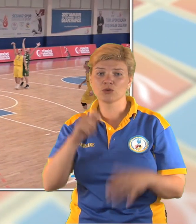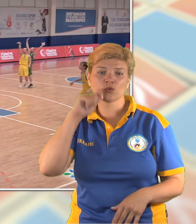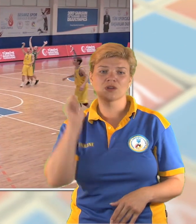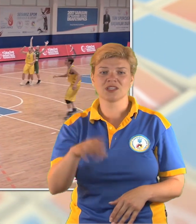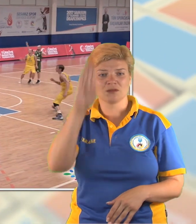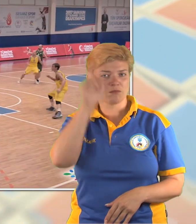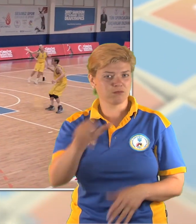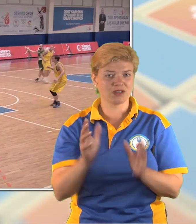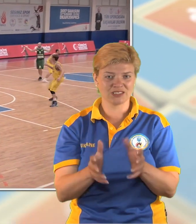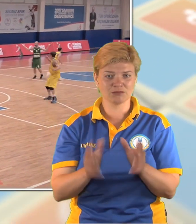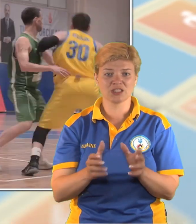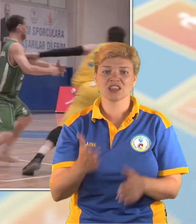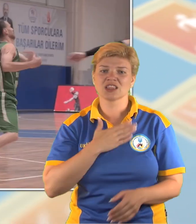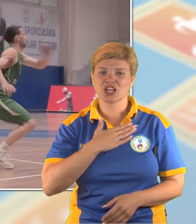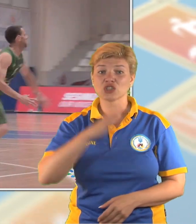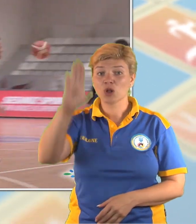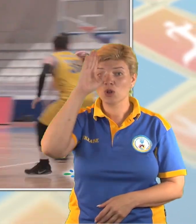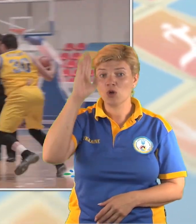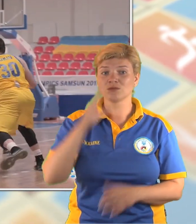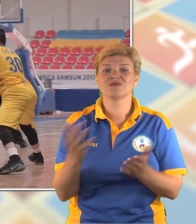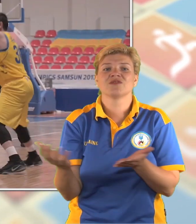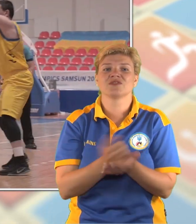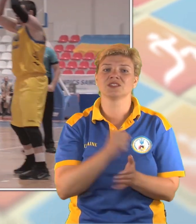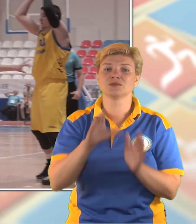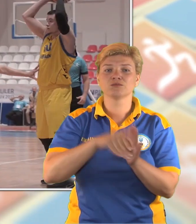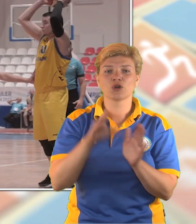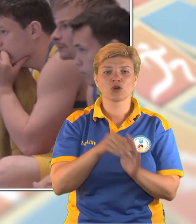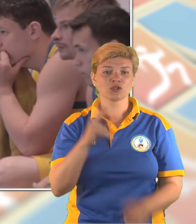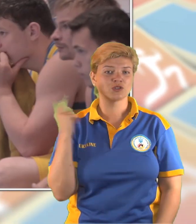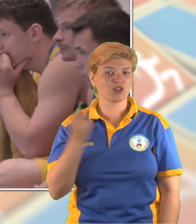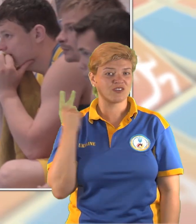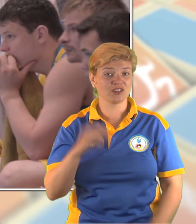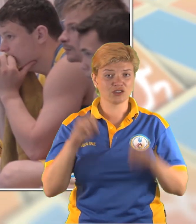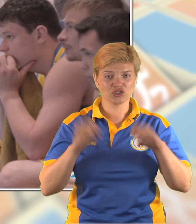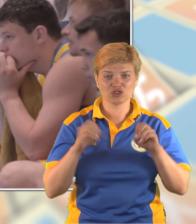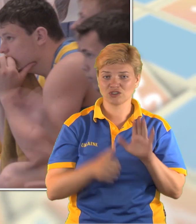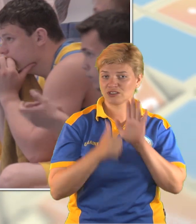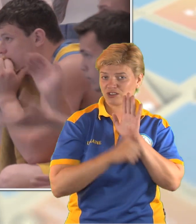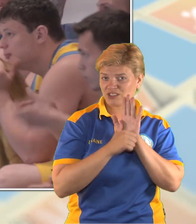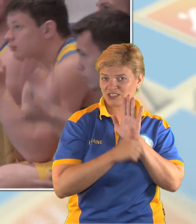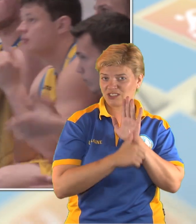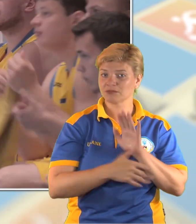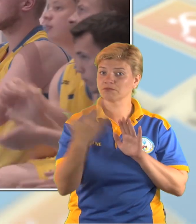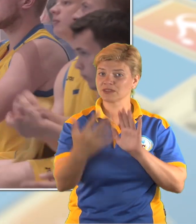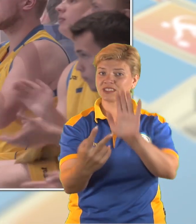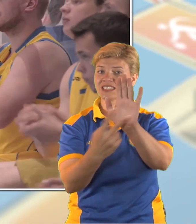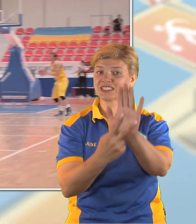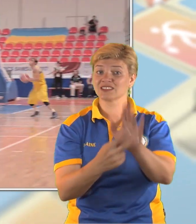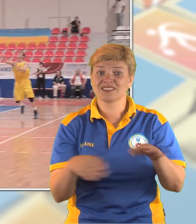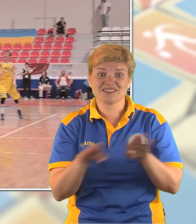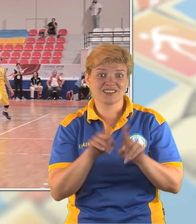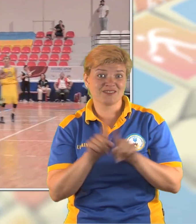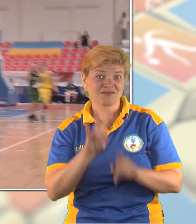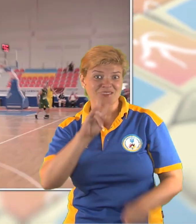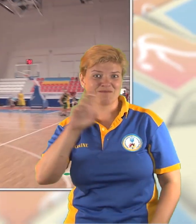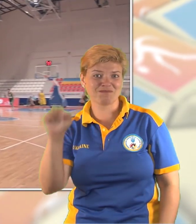матчу й українські баскетболісти. Наші хлопці перемогли збірну Словенії з рахунком 60-57. Все як